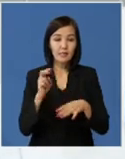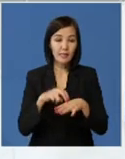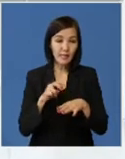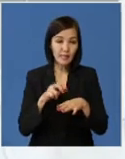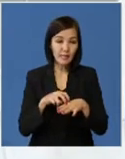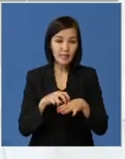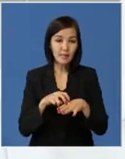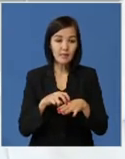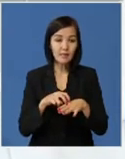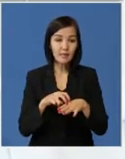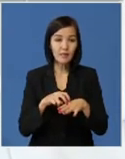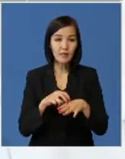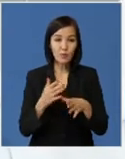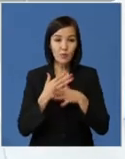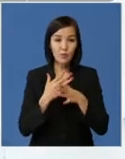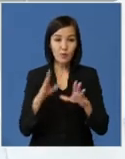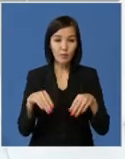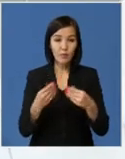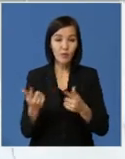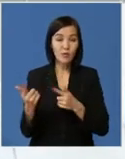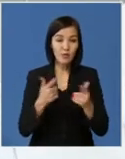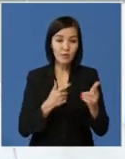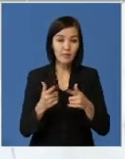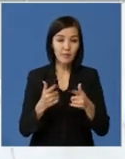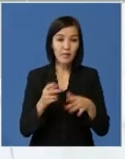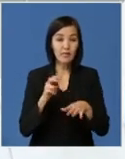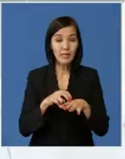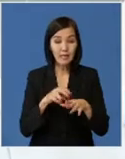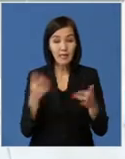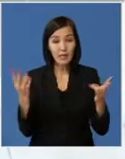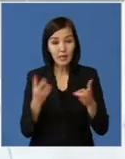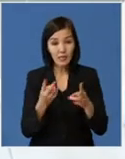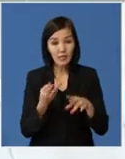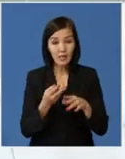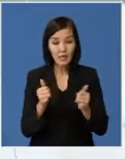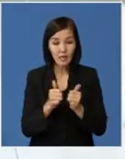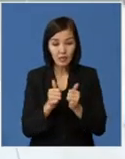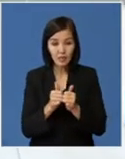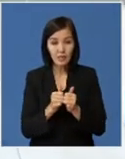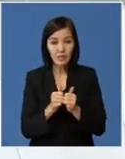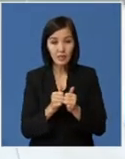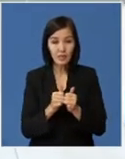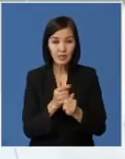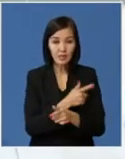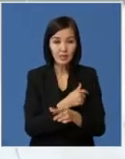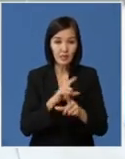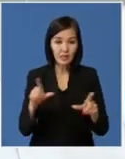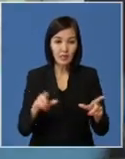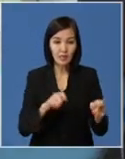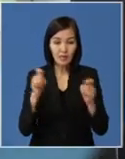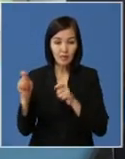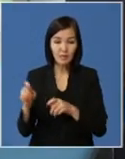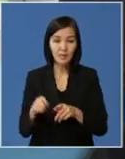деңгейдегі көмектерге уже аудан орталығына жаңағы немесе жақынына Шырғанақ дәрігерлік амбулаториясына жеткізіліп